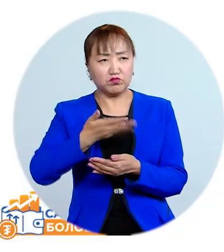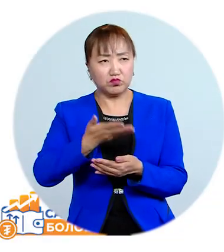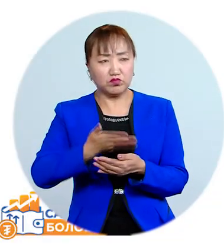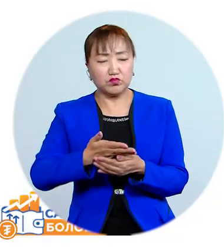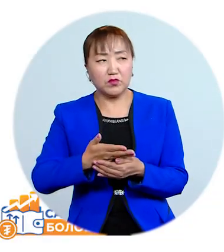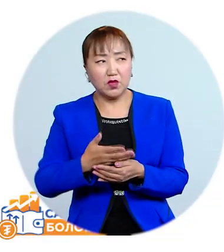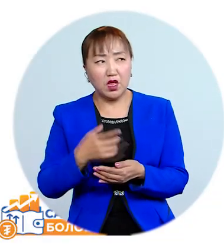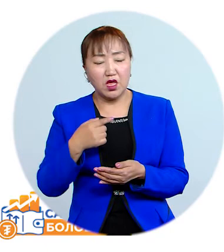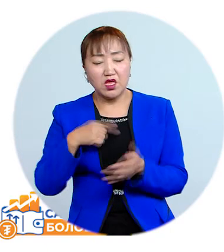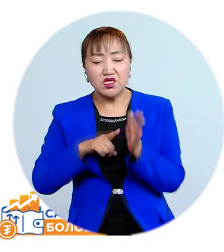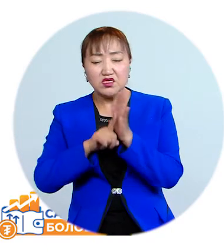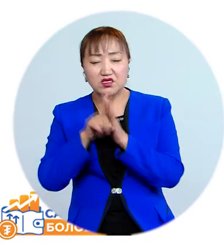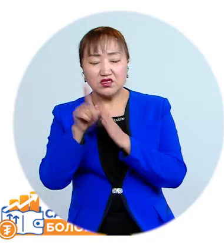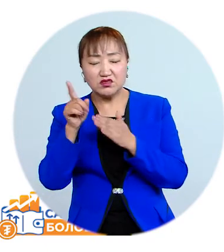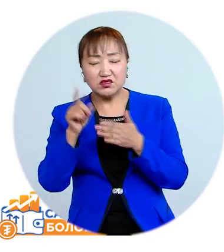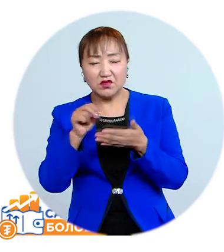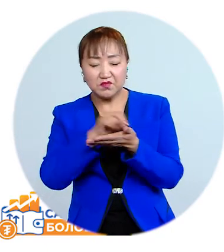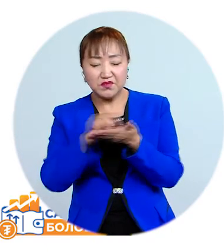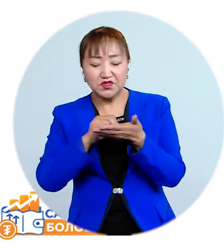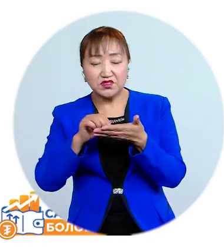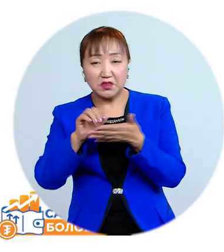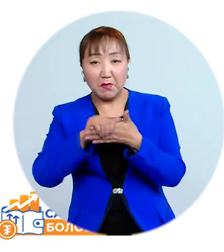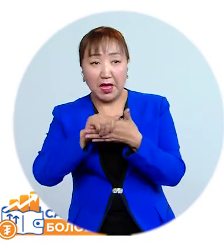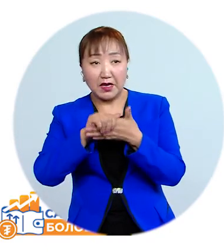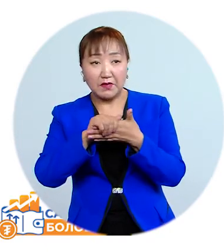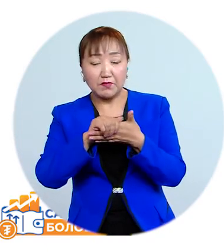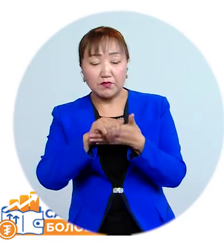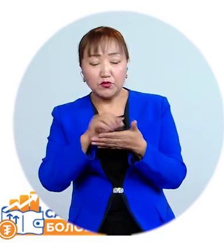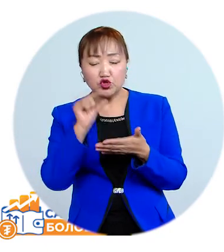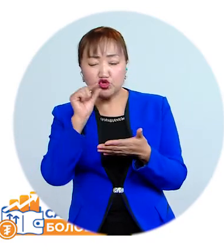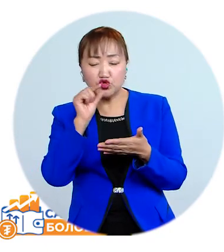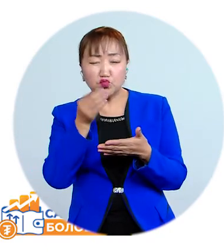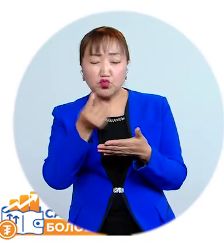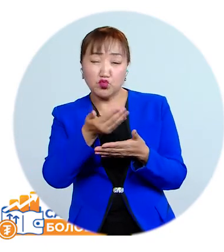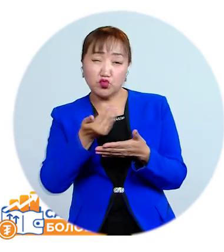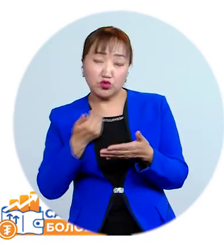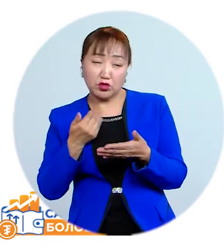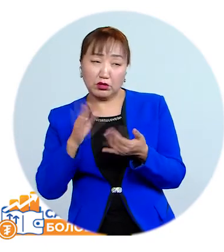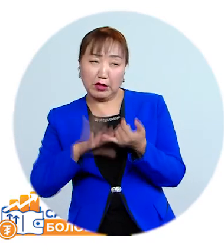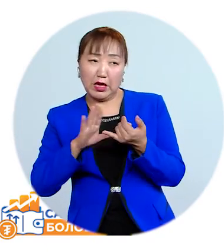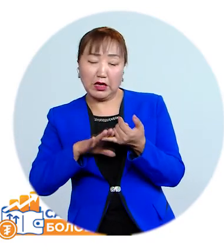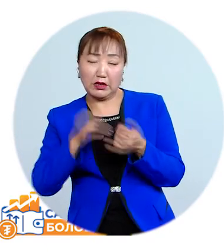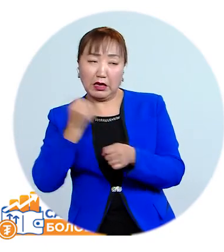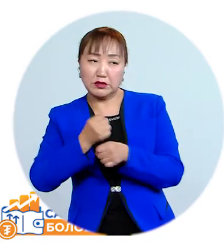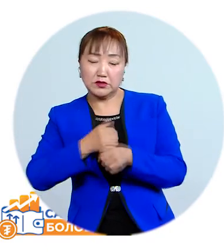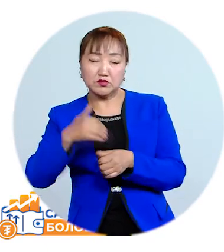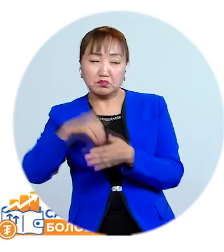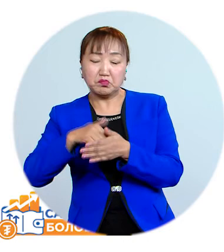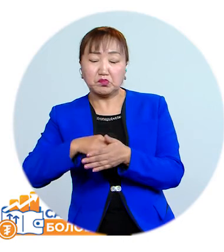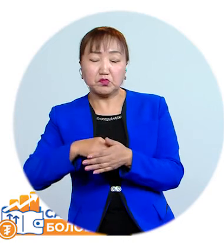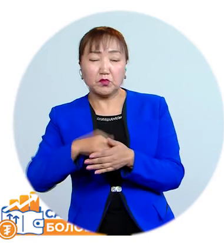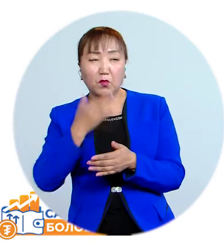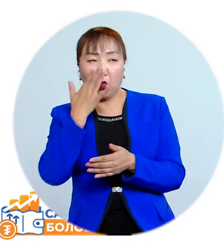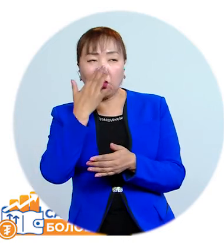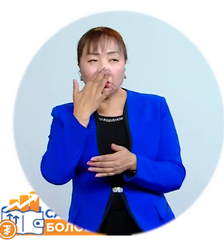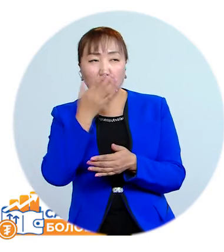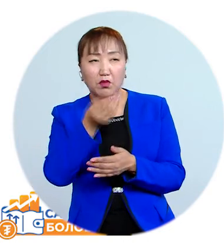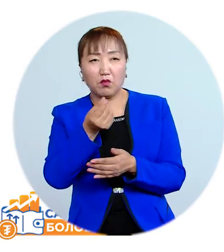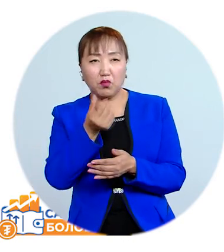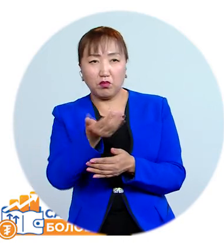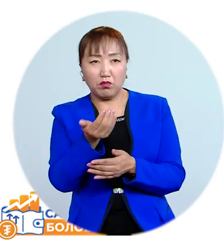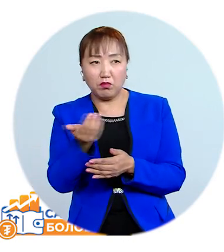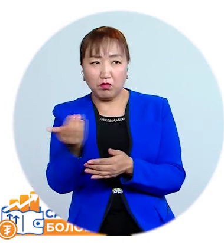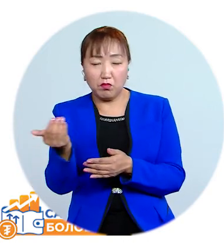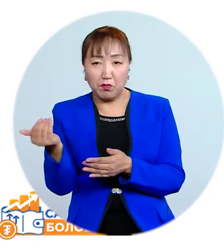тийм төлбөрийн хураамж зэргийг одоо эхэлж өгөх шаарддаг. За мөн тусгай юм одоо хуурамч офис центр бий болгоод мөнгө энтер